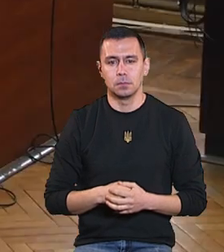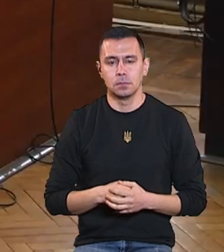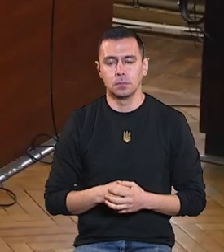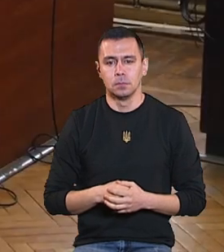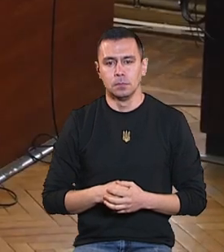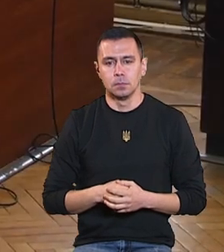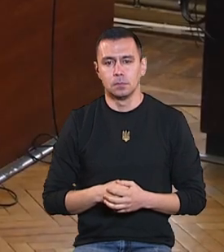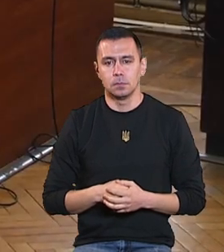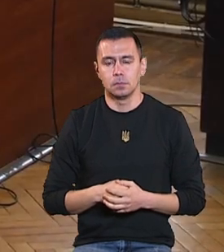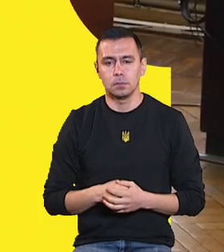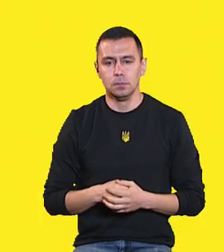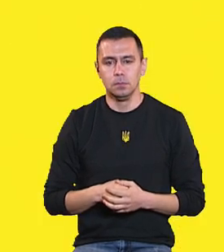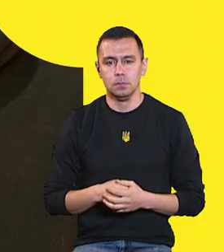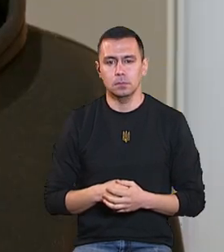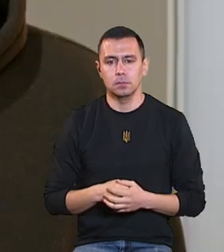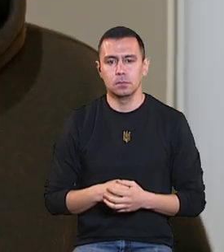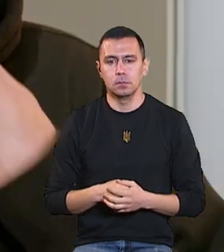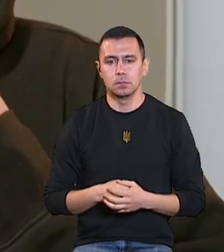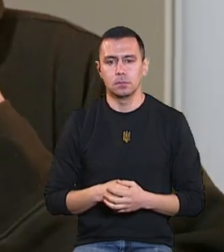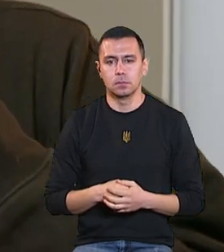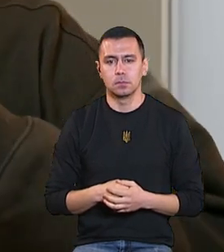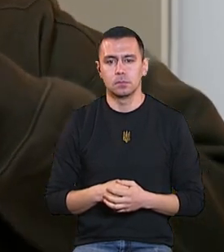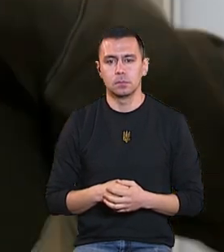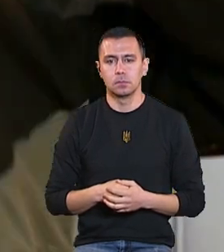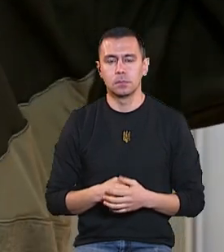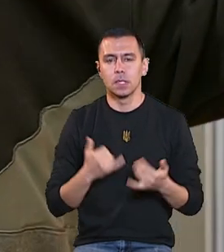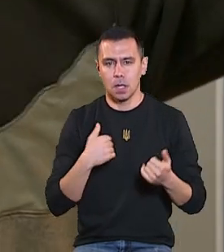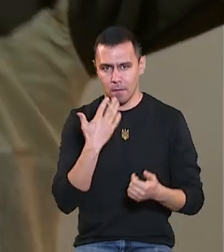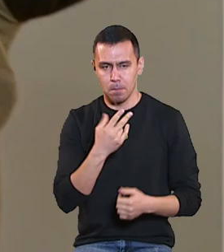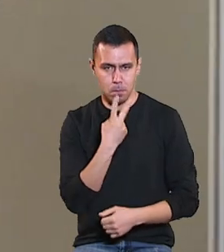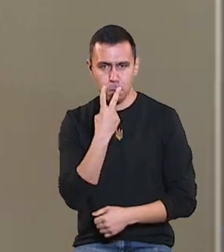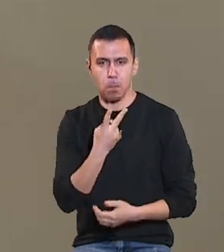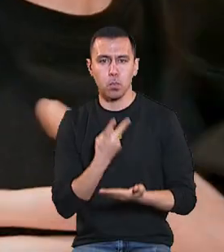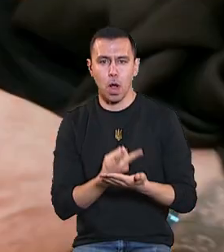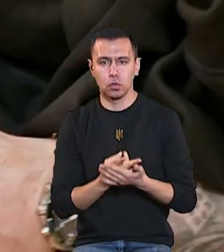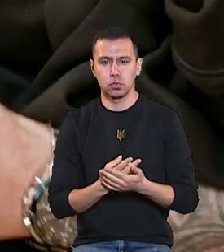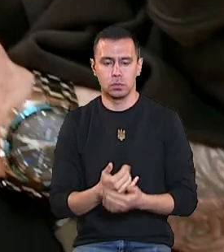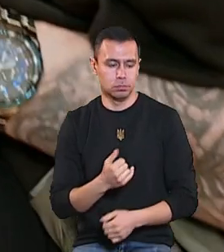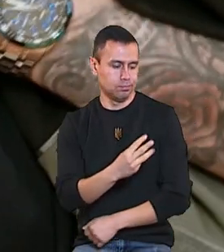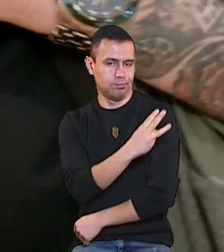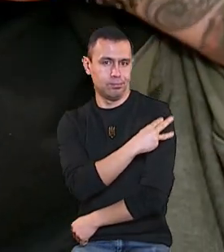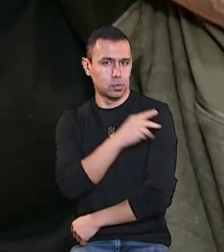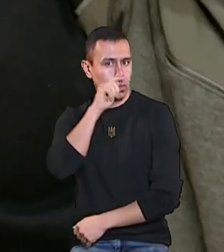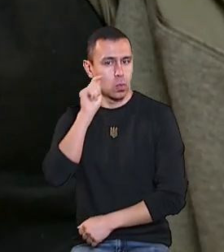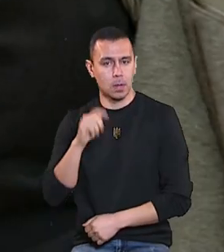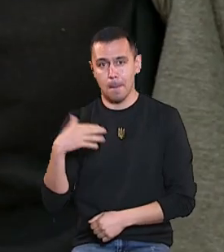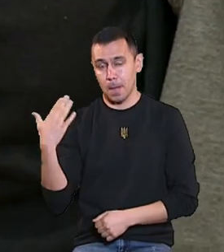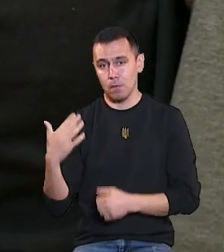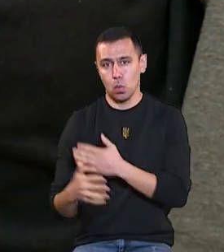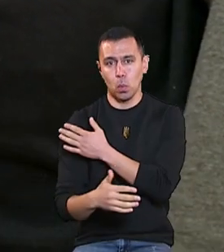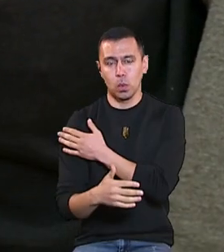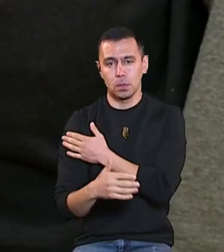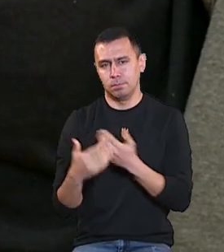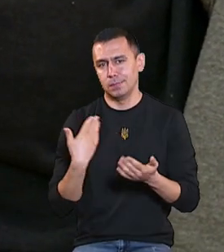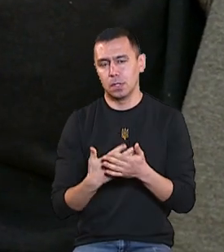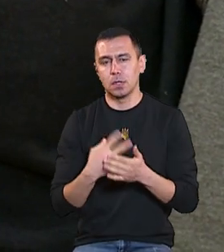Суспільне новини, Хмельницький. Зараз вам покажу про приймання. Гербу України на правій руці Олександра Зарви